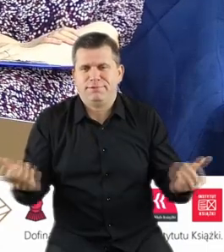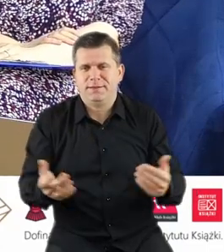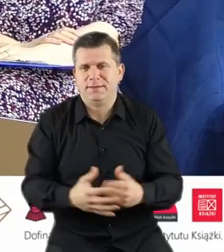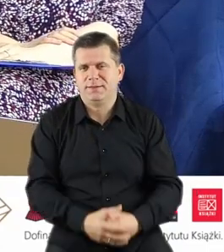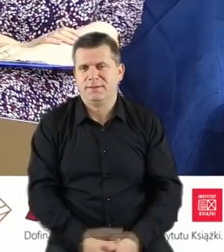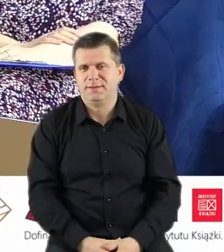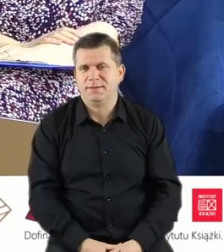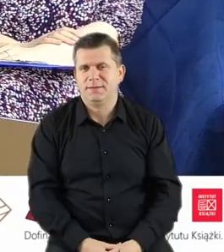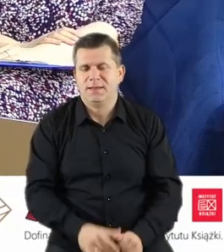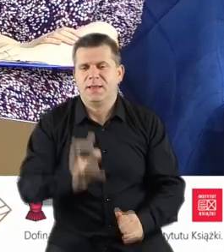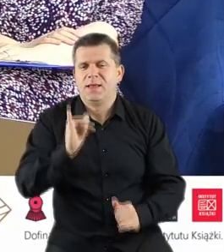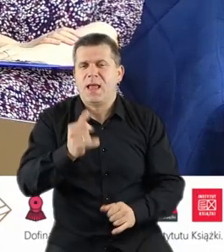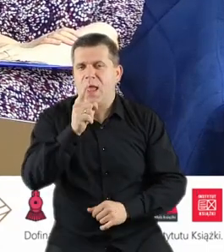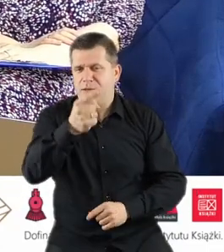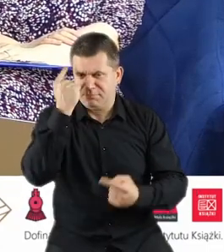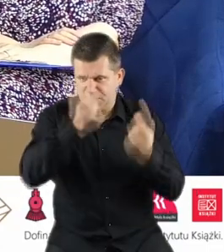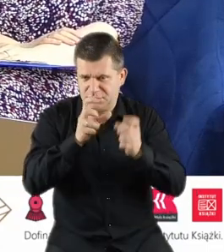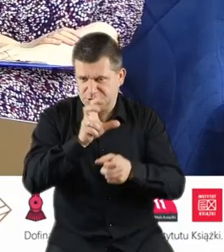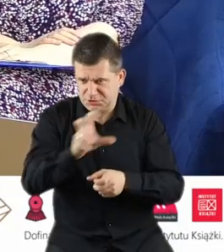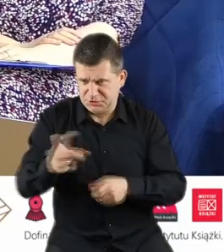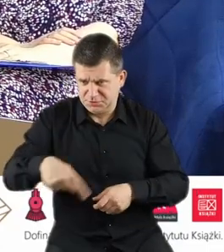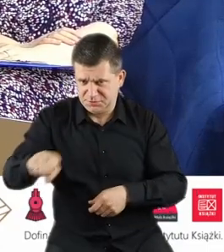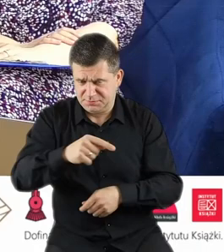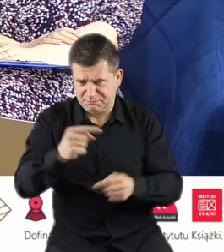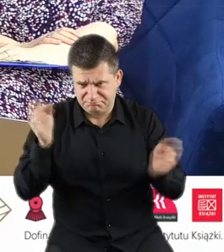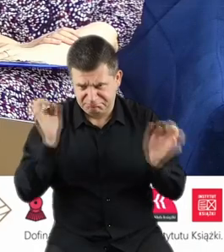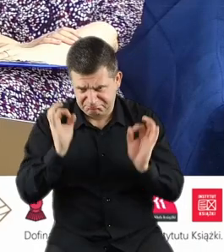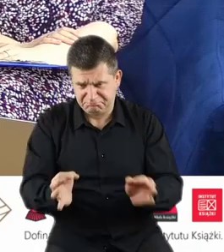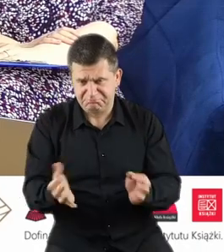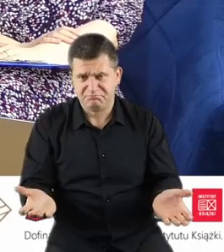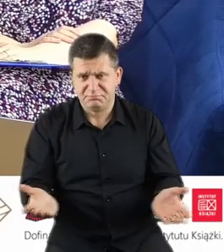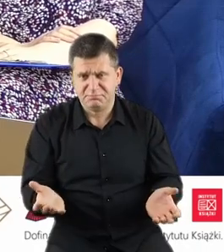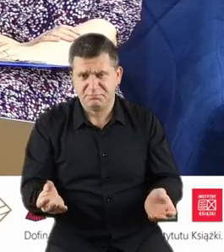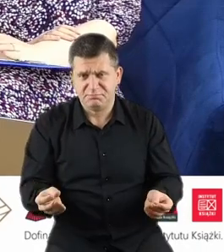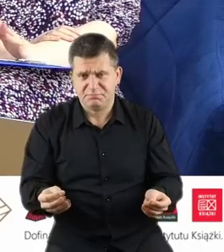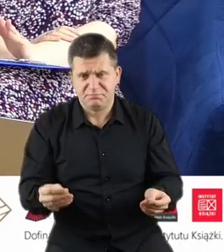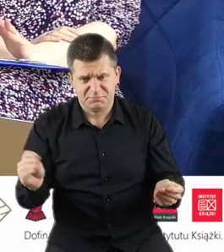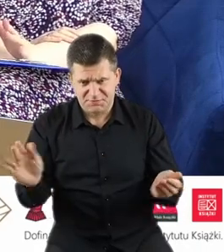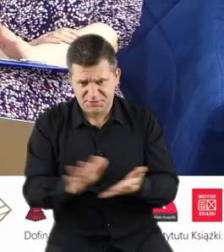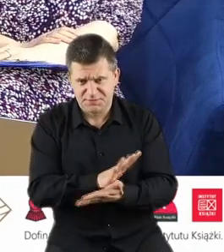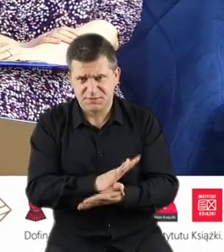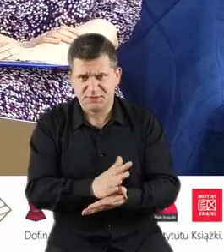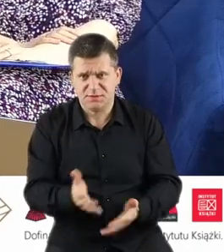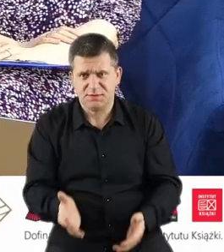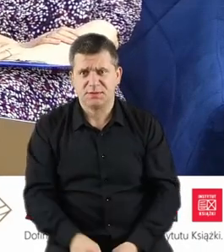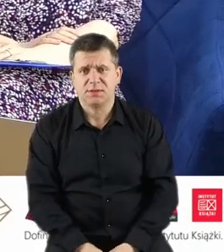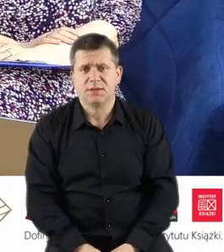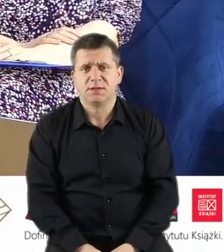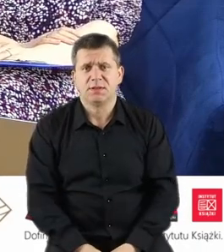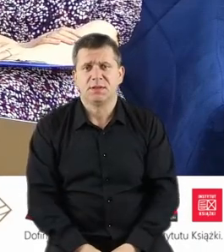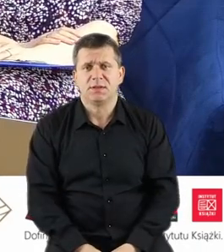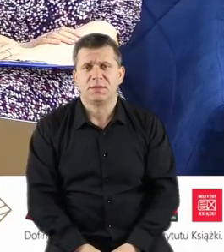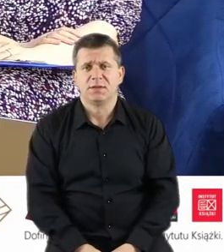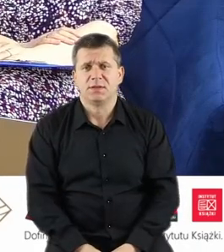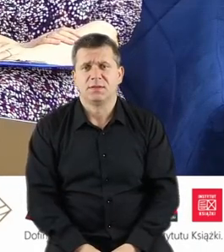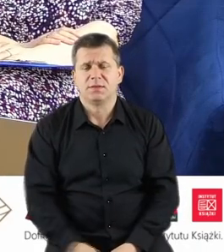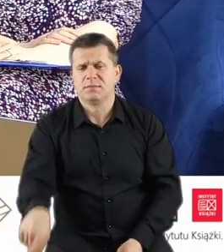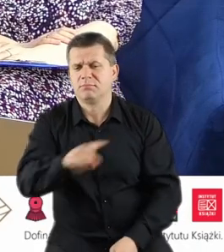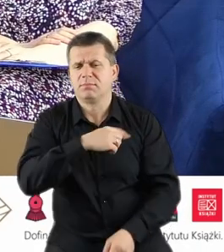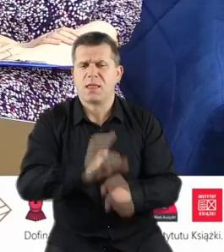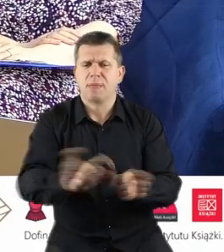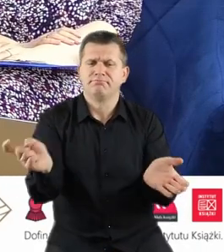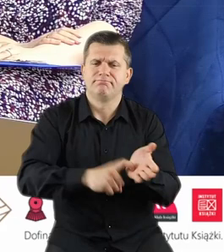I jak pan to widzi? Czy nam to spowszednieje? Bo co takiego, wszyscy mamy zdjęcie z nakładką Tak, tak, tak, tak, Czubaki. tak. Ale jesteśmy